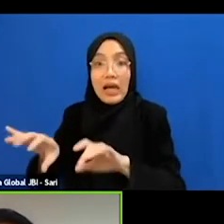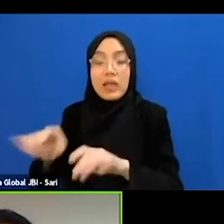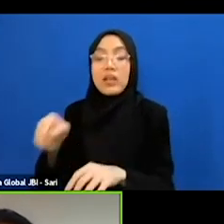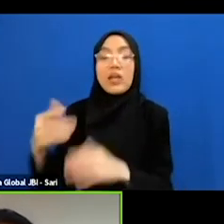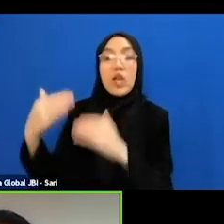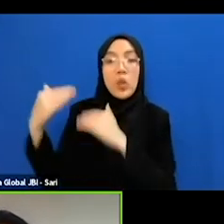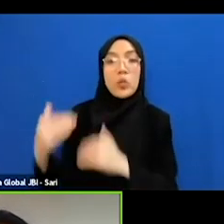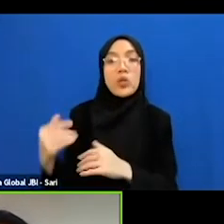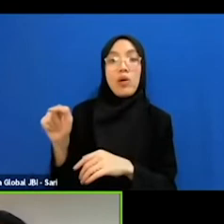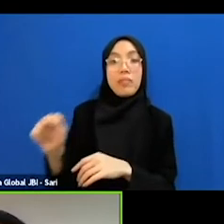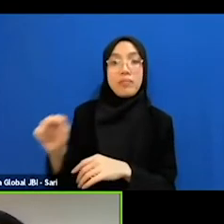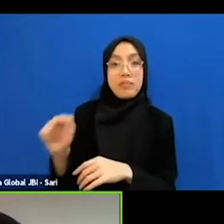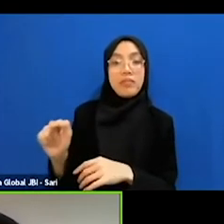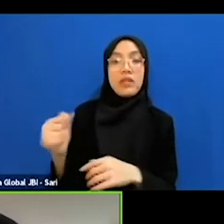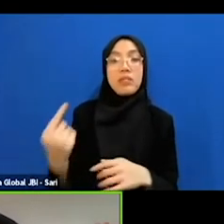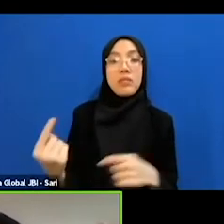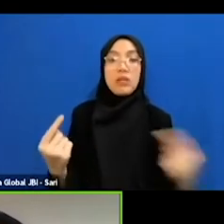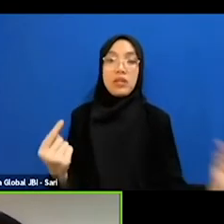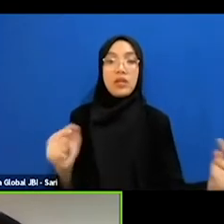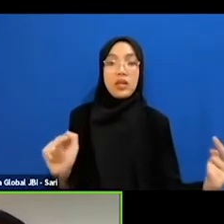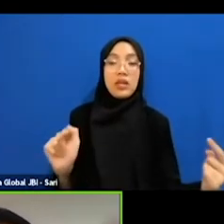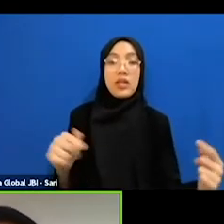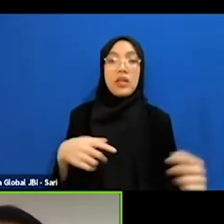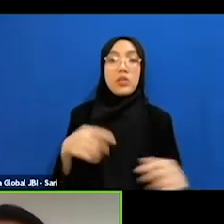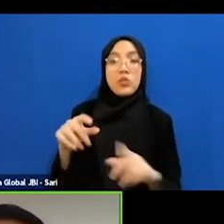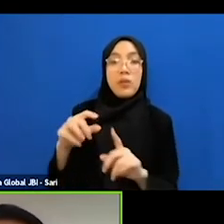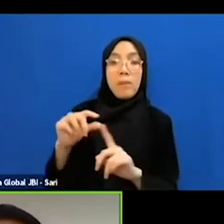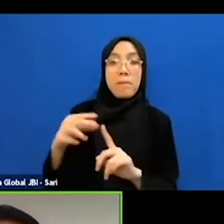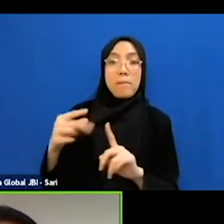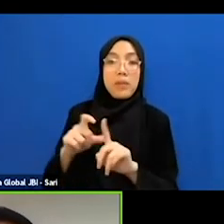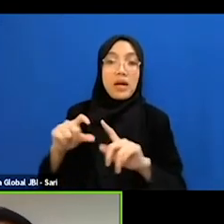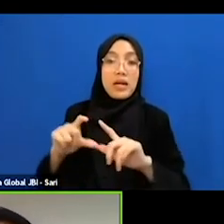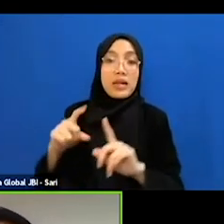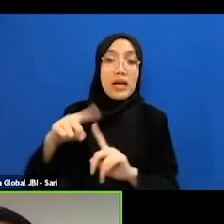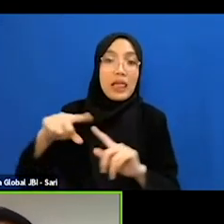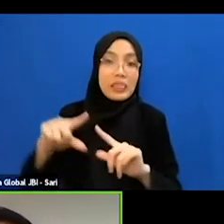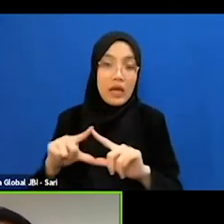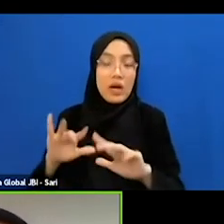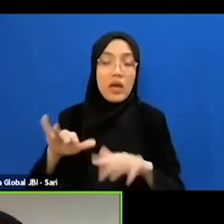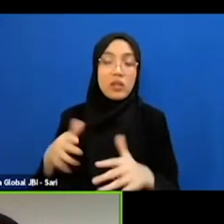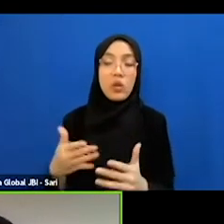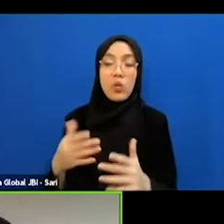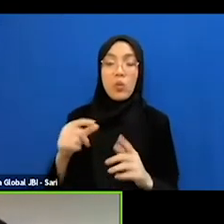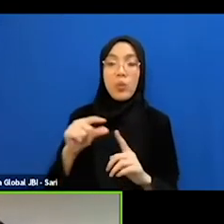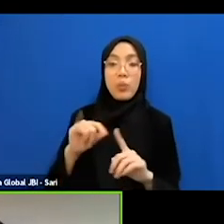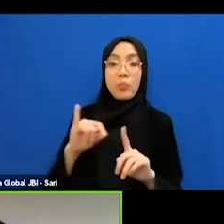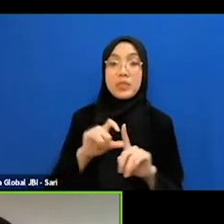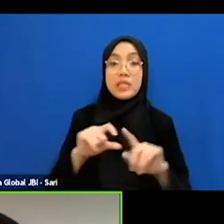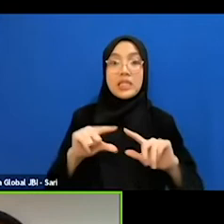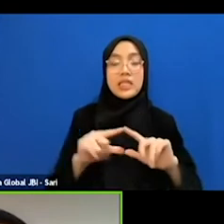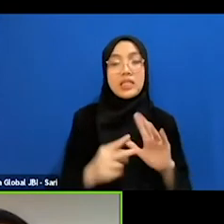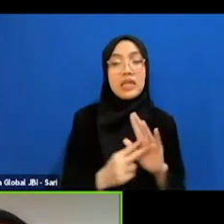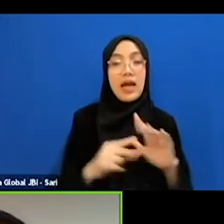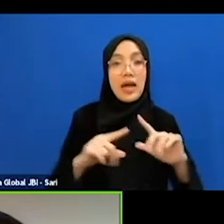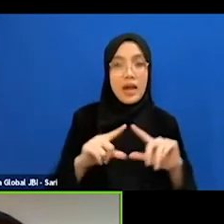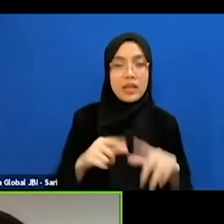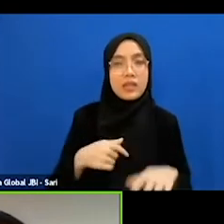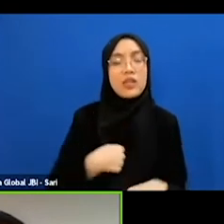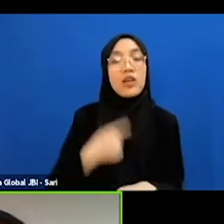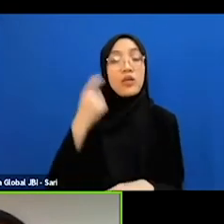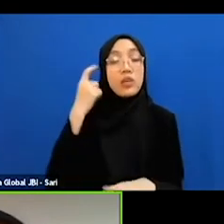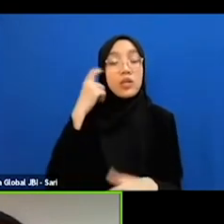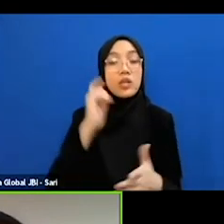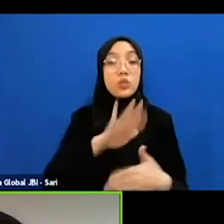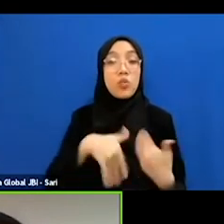itu yang harus bertanggung jawab baik secara perdata maupun secara pidana nah ini yang saya kira